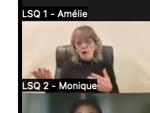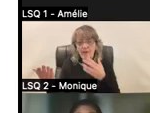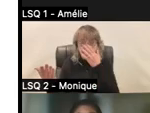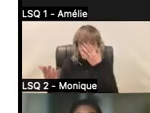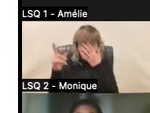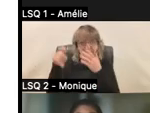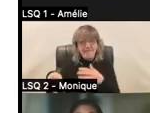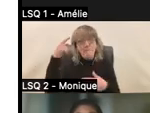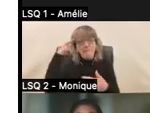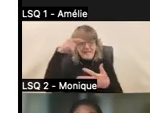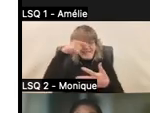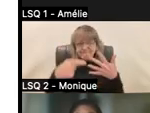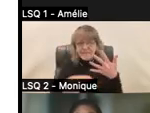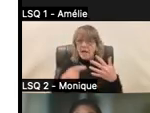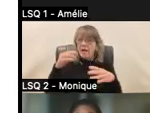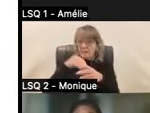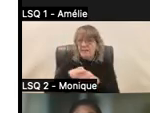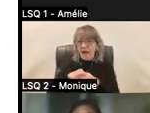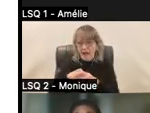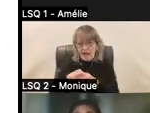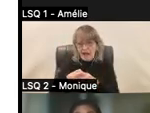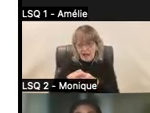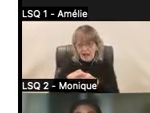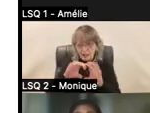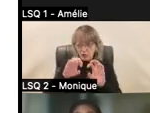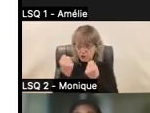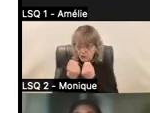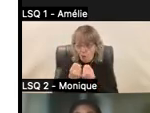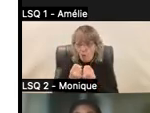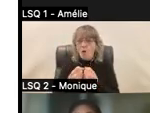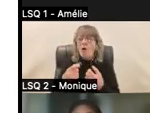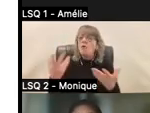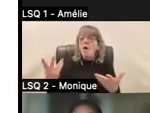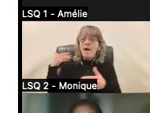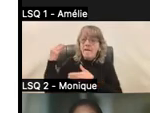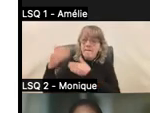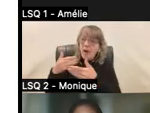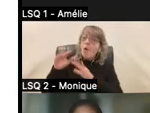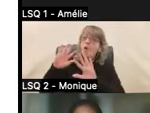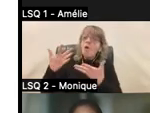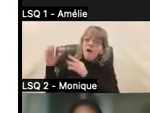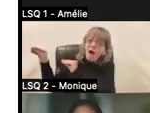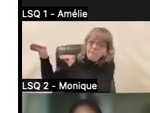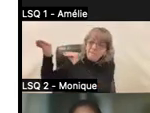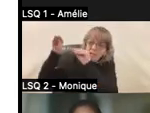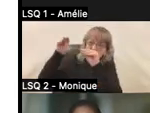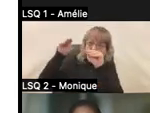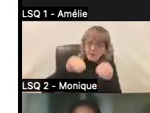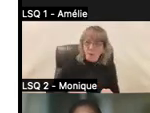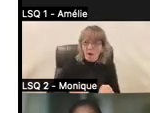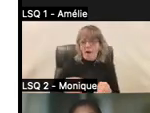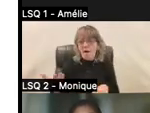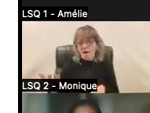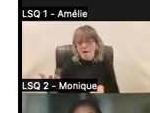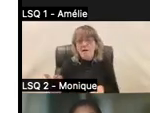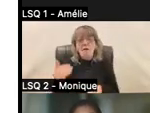compte plusieurs déterminants sociaux de la santé mentale, y compris le parcours migratoire. Nous